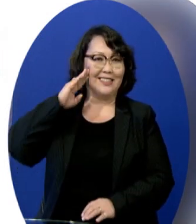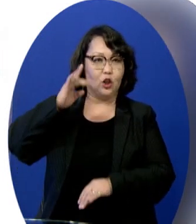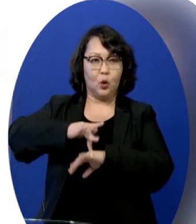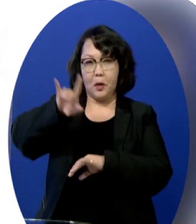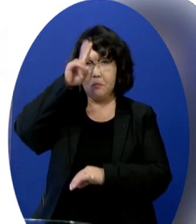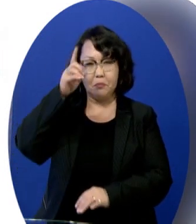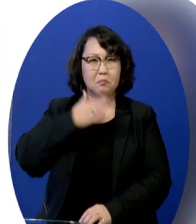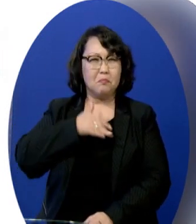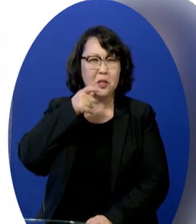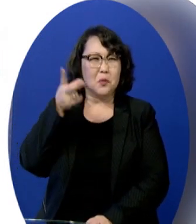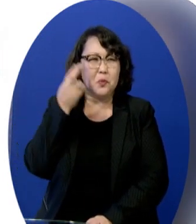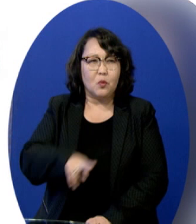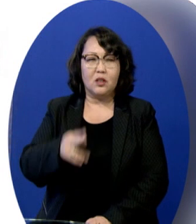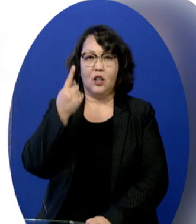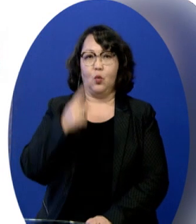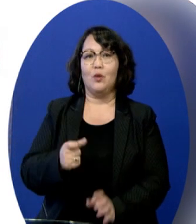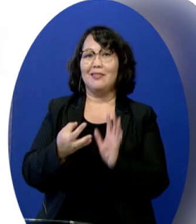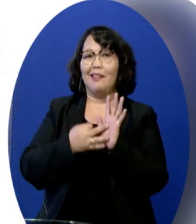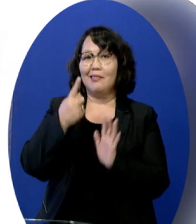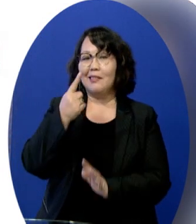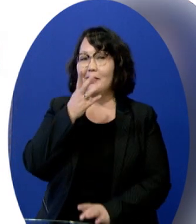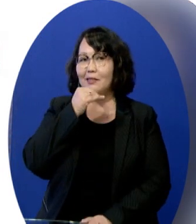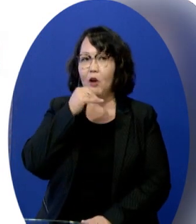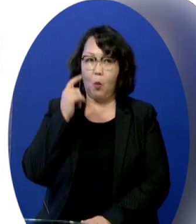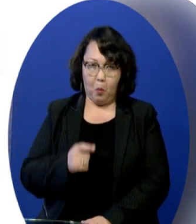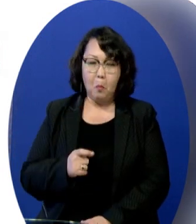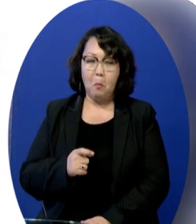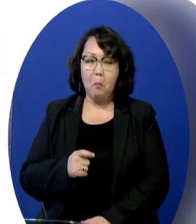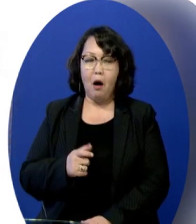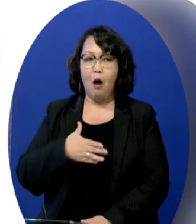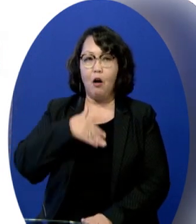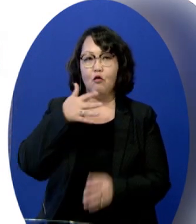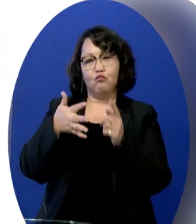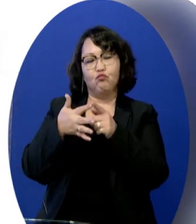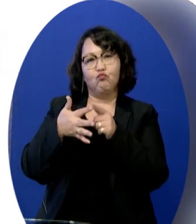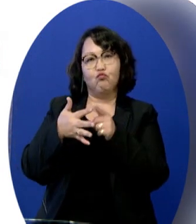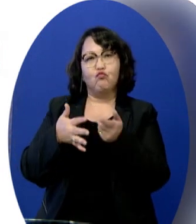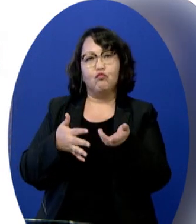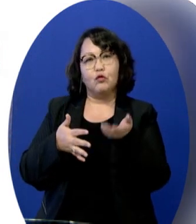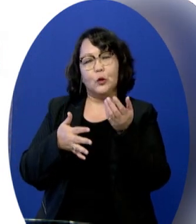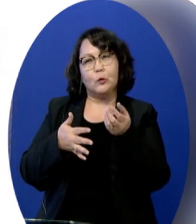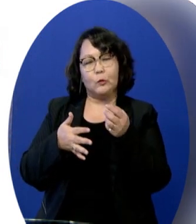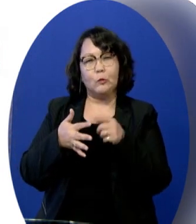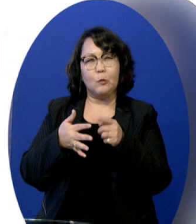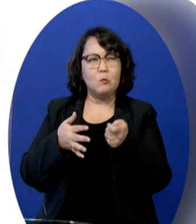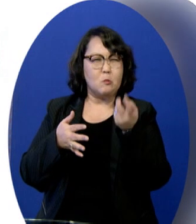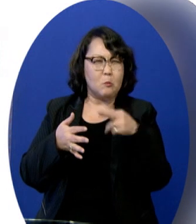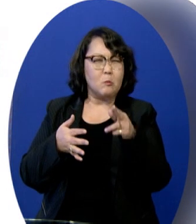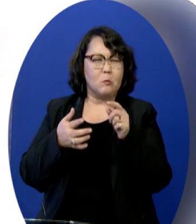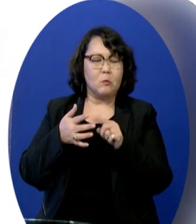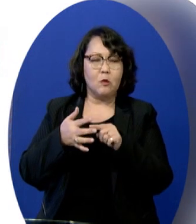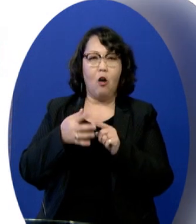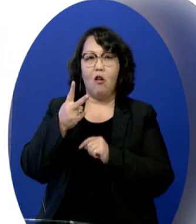хүн бол 81 настай. За хөнгөн хөндөвтөр хүмүүс нь бол 21-с 30 настай